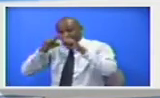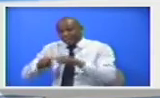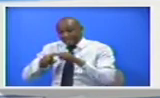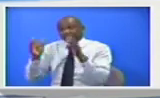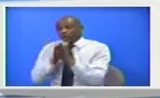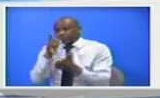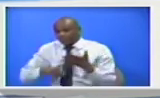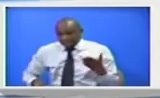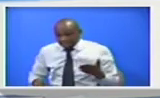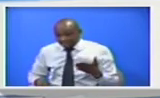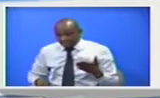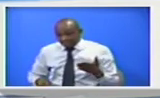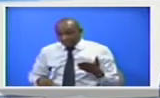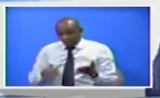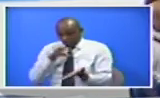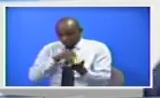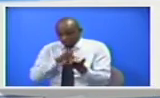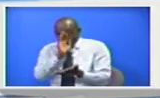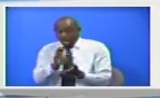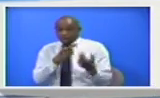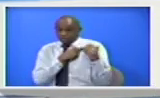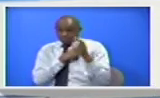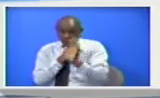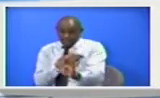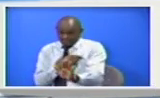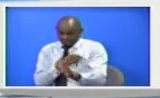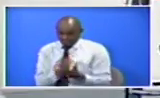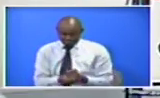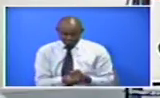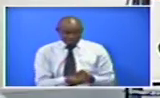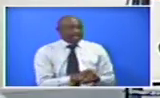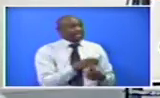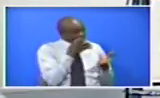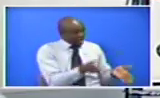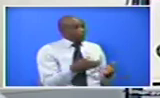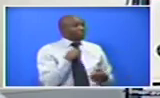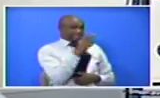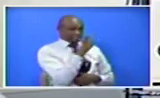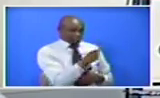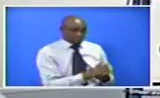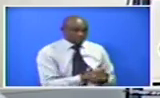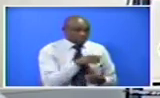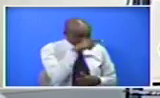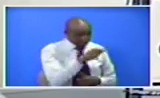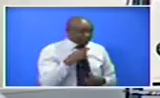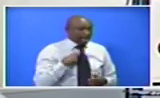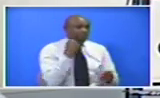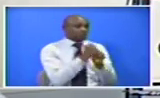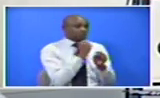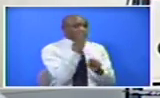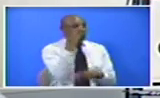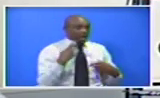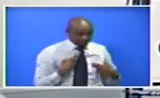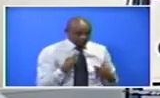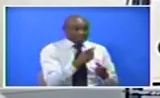ile nafasi ambayo wamepewa kulingana na katiba. Tukiangalia wewe sasa hivi ni kama uko na kofia mbili. Manake wewe